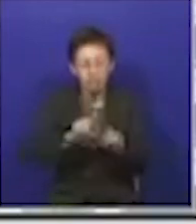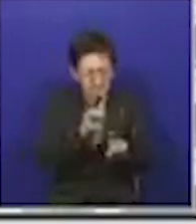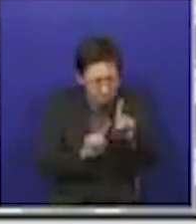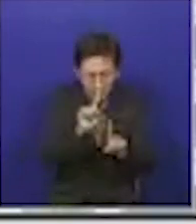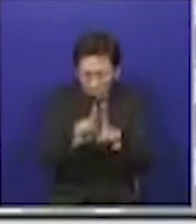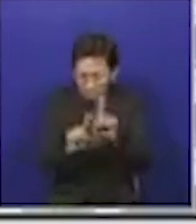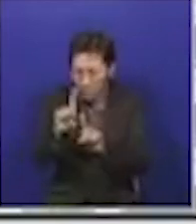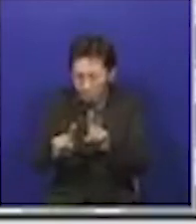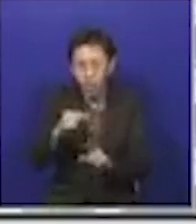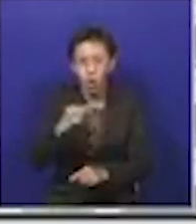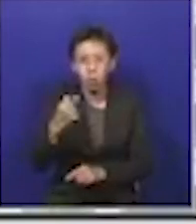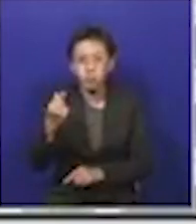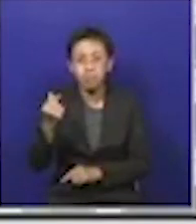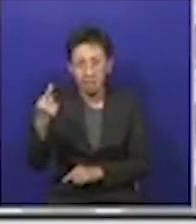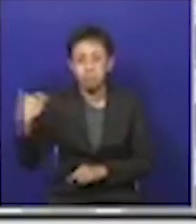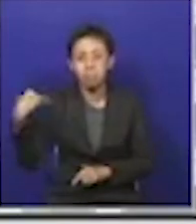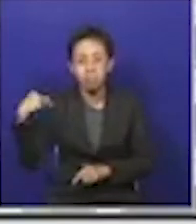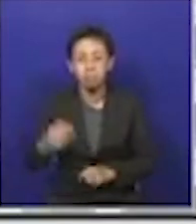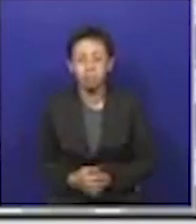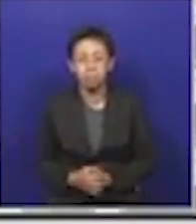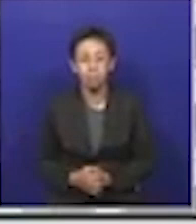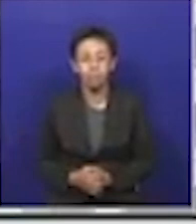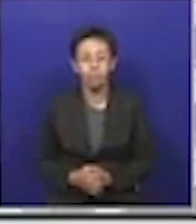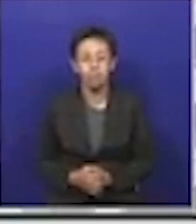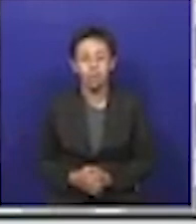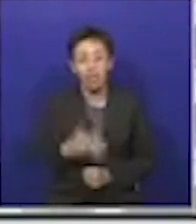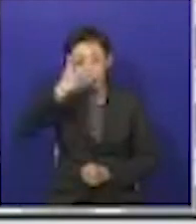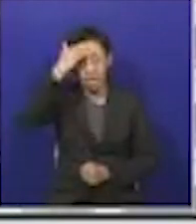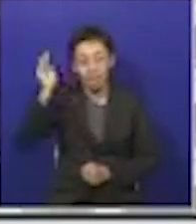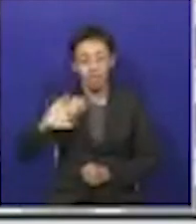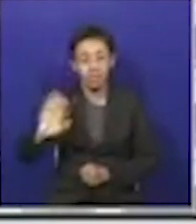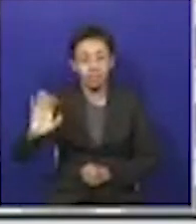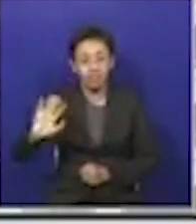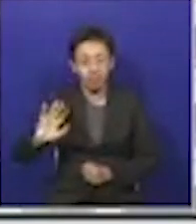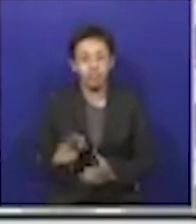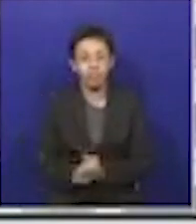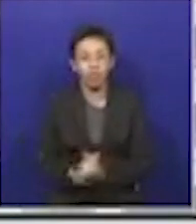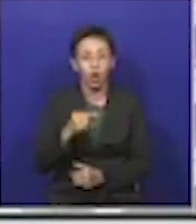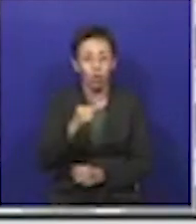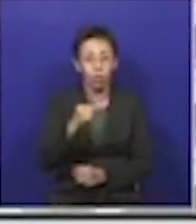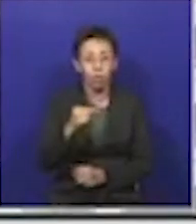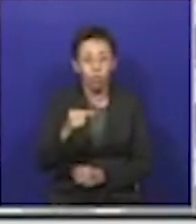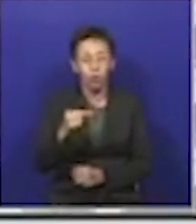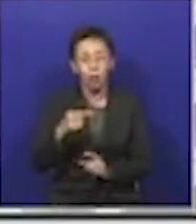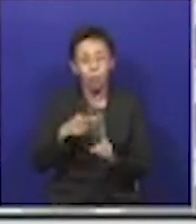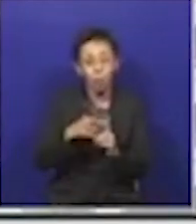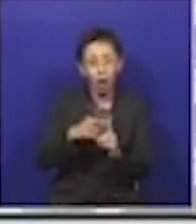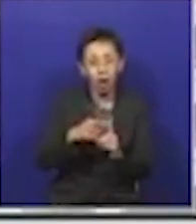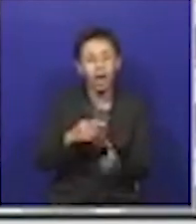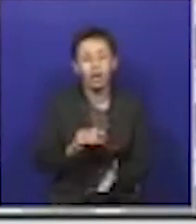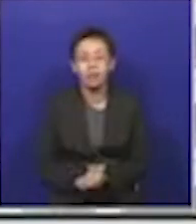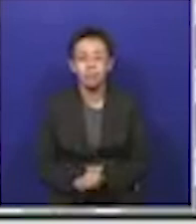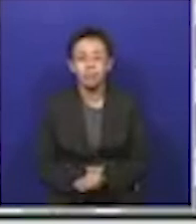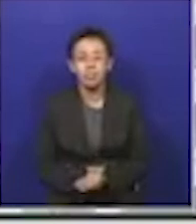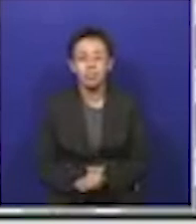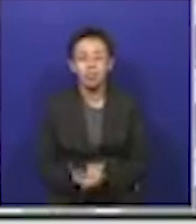ะบางคนบอกลบ11นะแต่ท่านต้องอย่าลืมนะฮะลบบวกไปมาจากที่